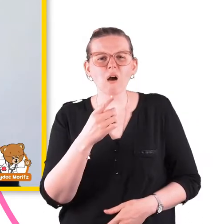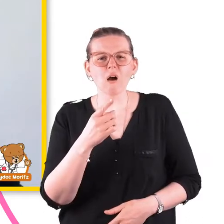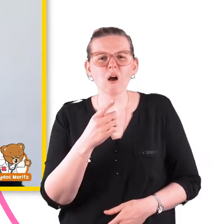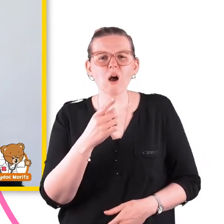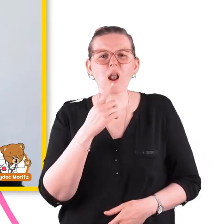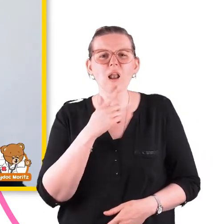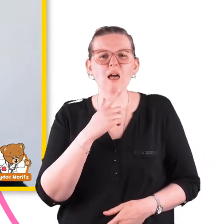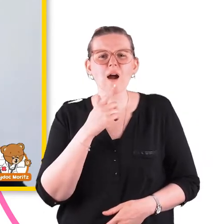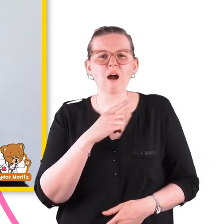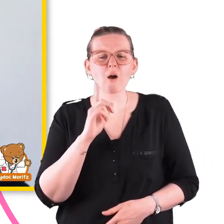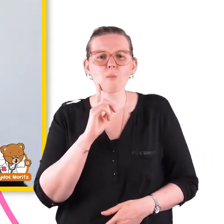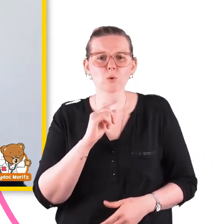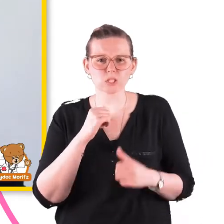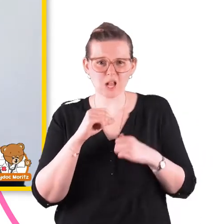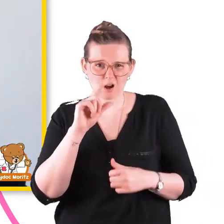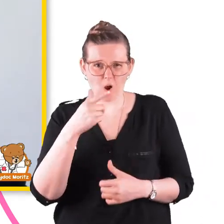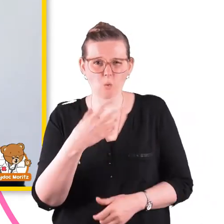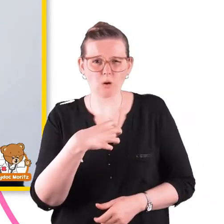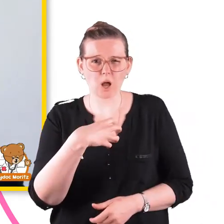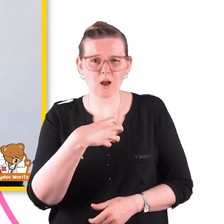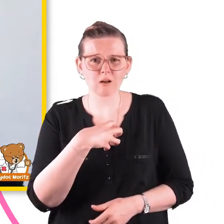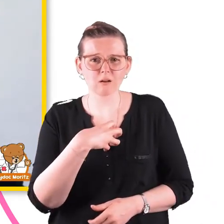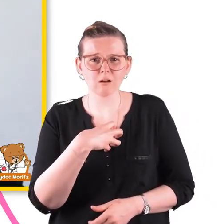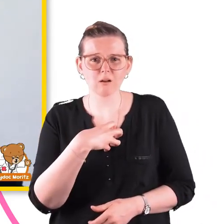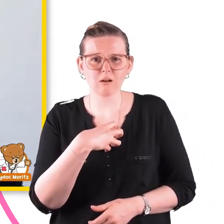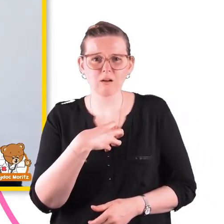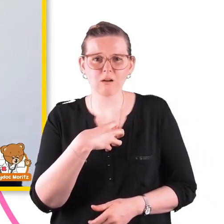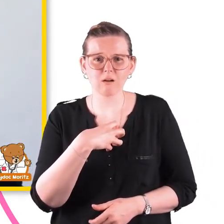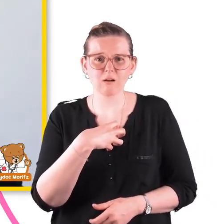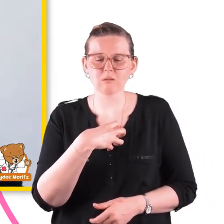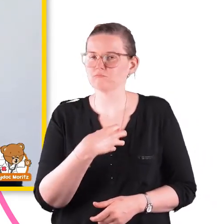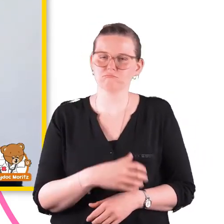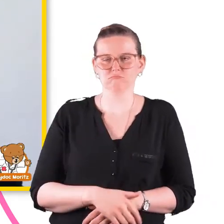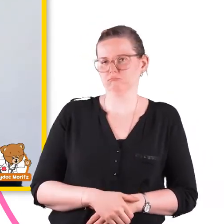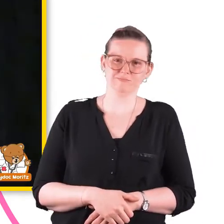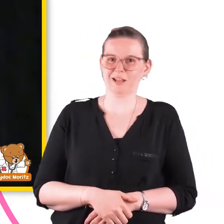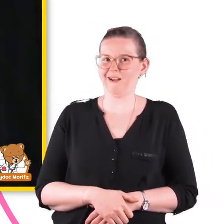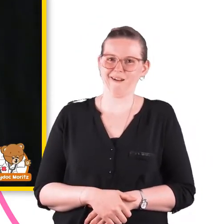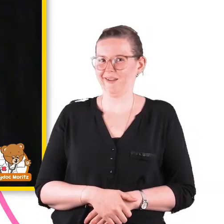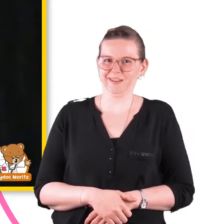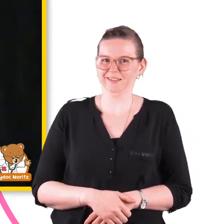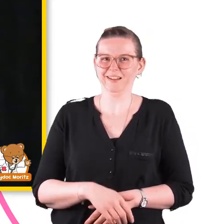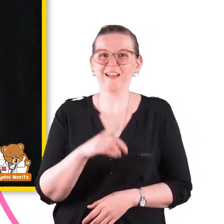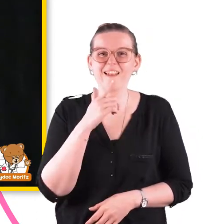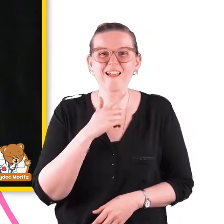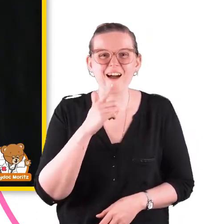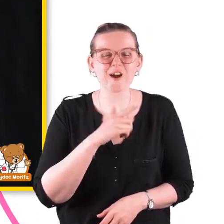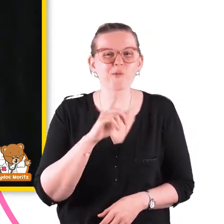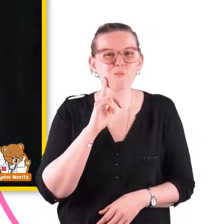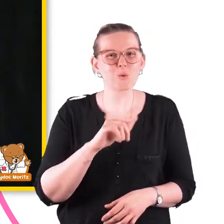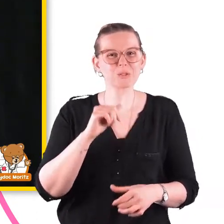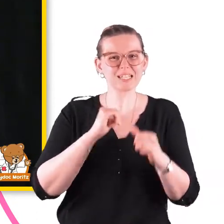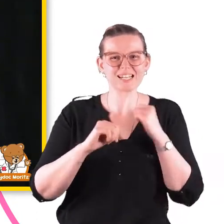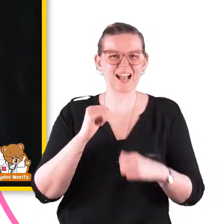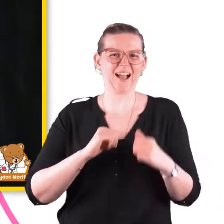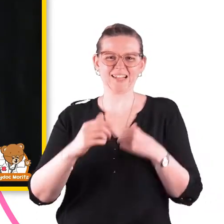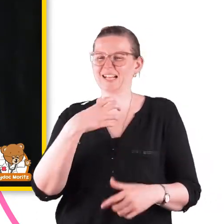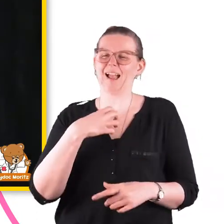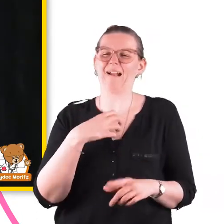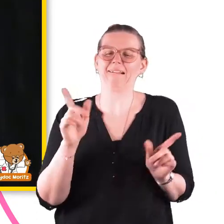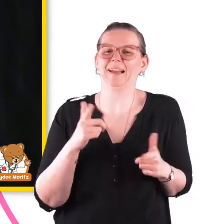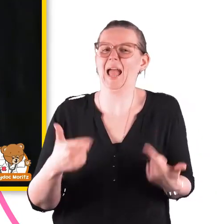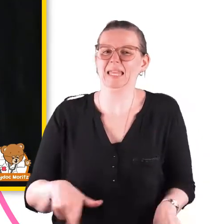sagen, ein Lachmuskelkater ist auch eine Krankheit? Nein, Lachmuskelkater ist